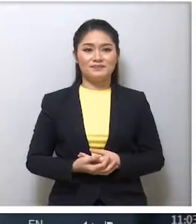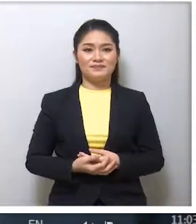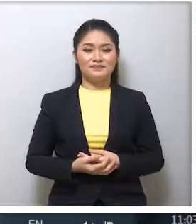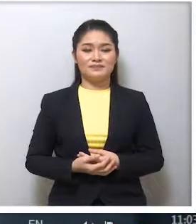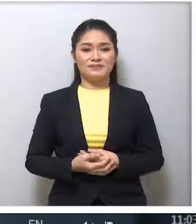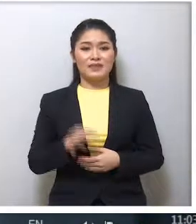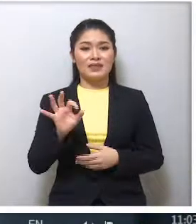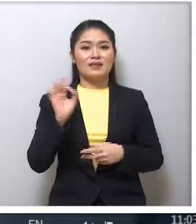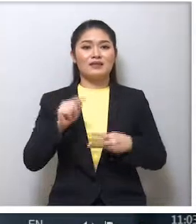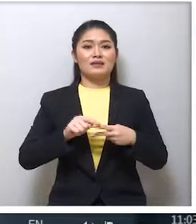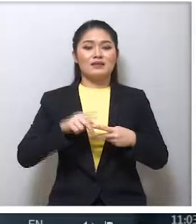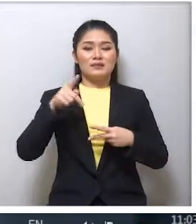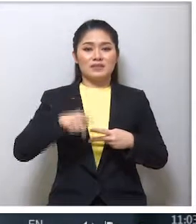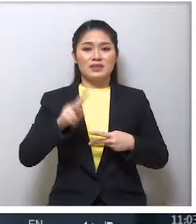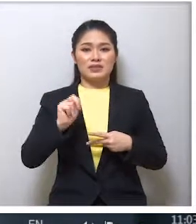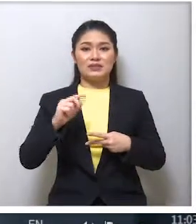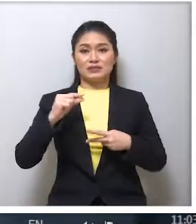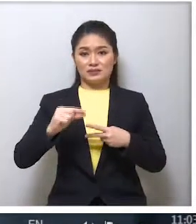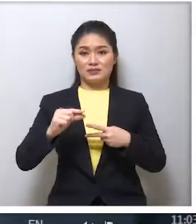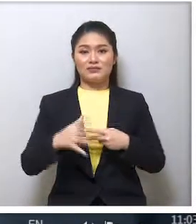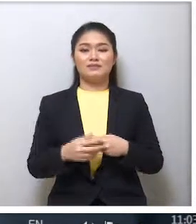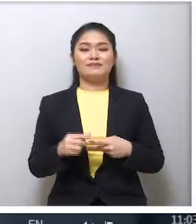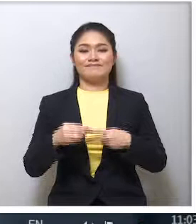ในที่นี้คุณเลือก PNG นะครับ